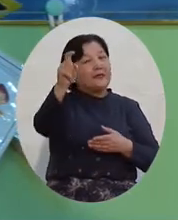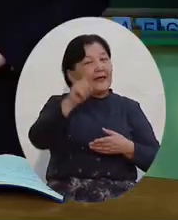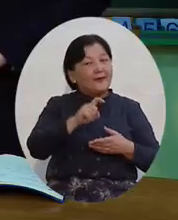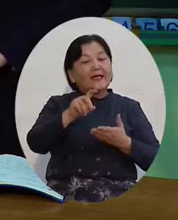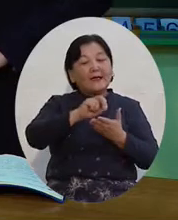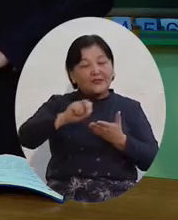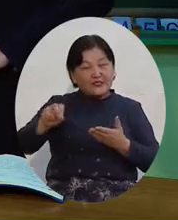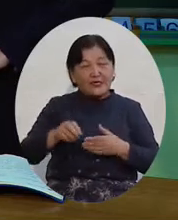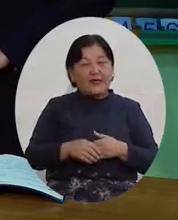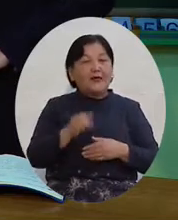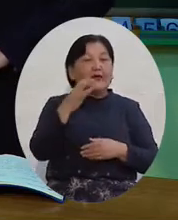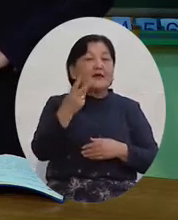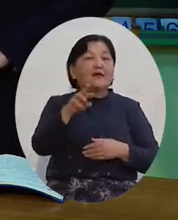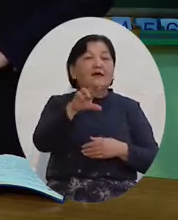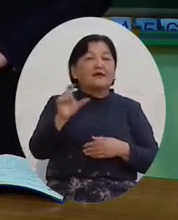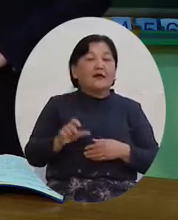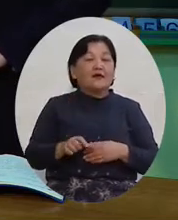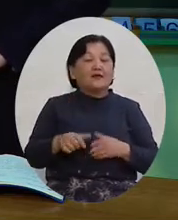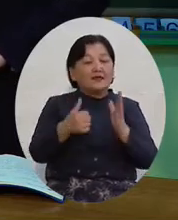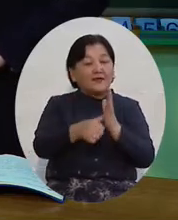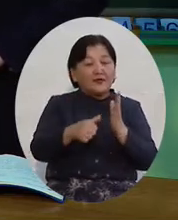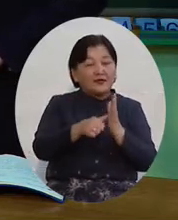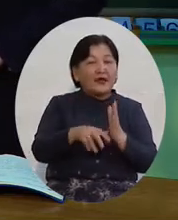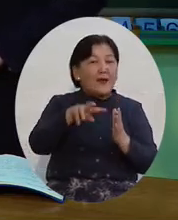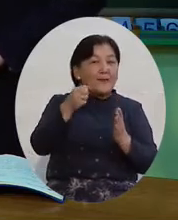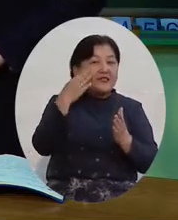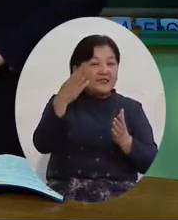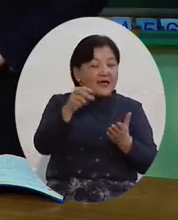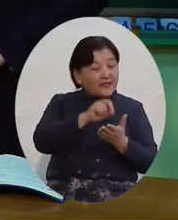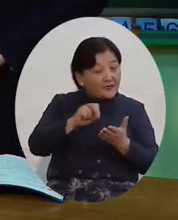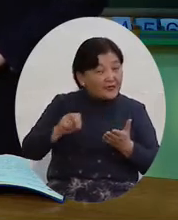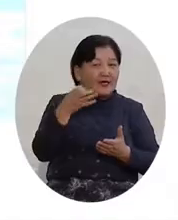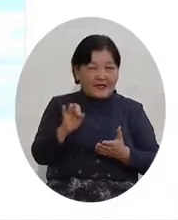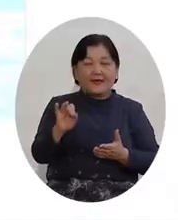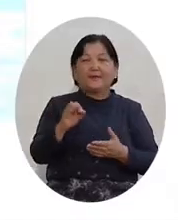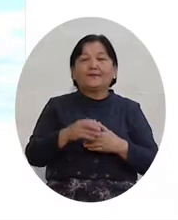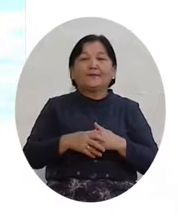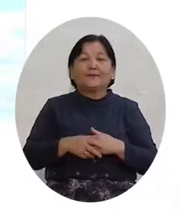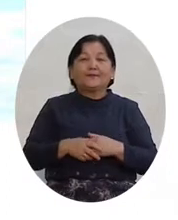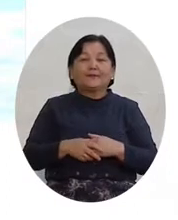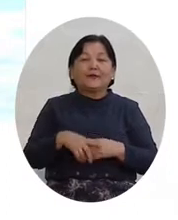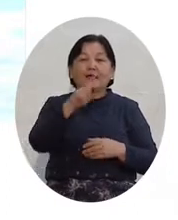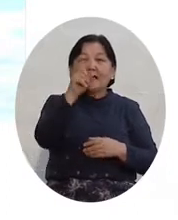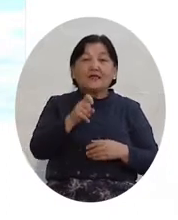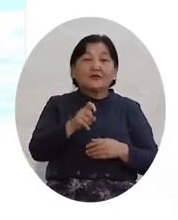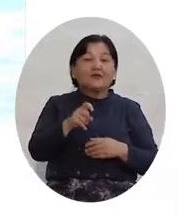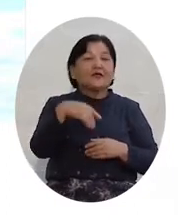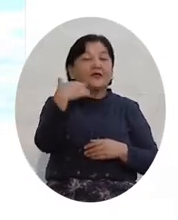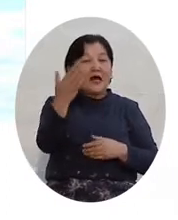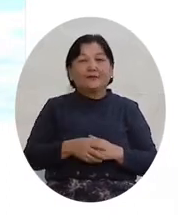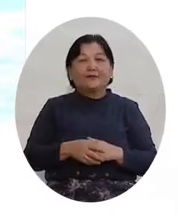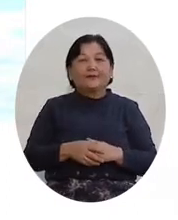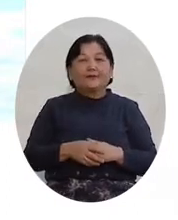хариулаарай. Ингэхдээ хүүхдүүдээ дэвтэртээ маш сайн тэмдэглэж бичиж аван шүү. Асуултыг багшин та бүгдэд хэлж